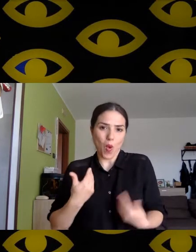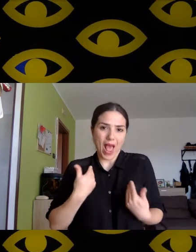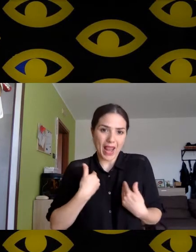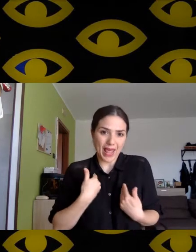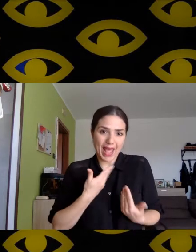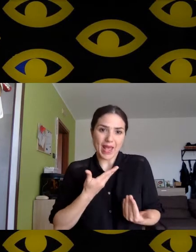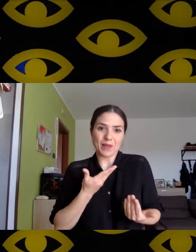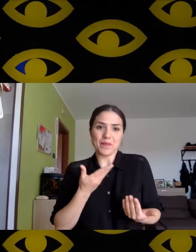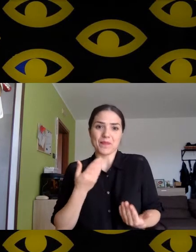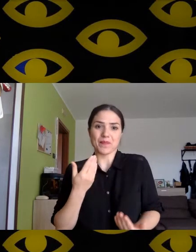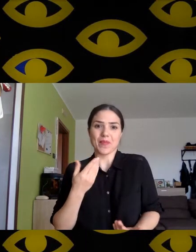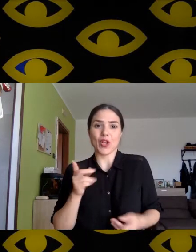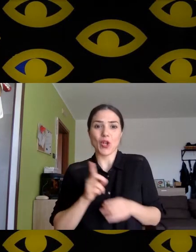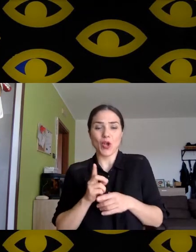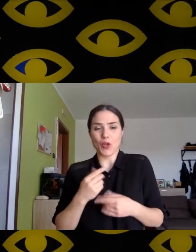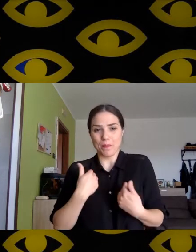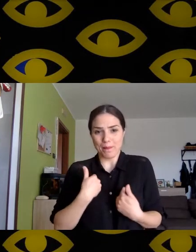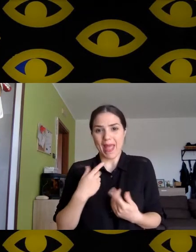Nicoletta e Leonardo.